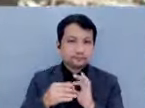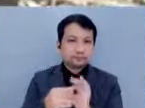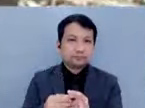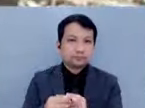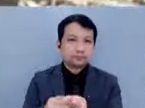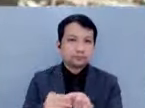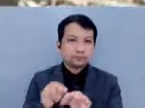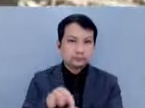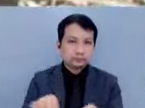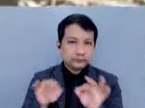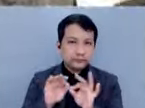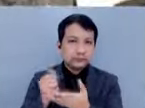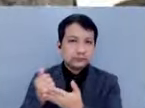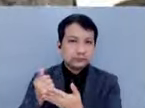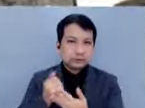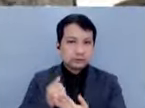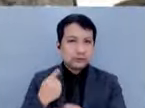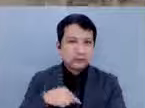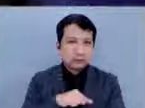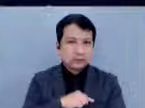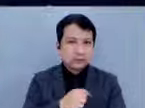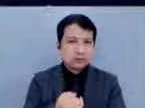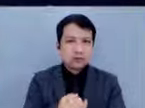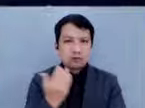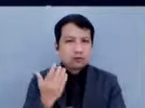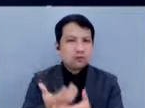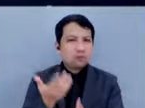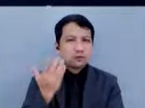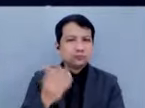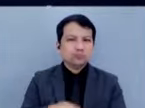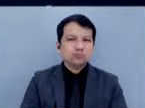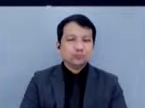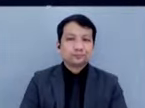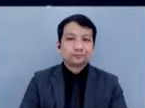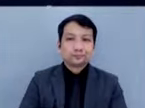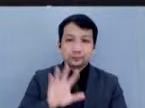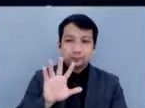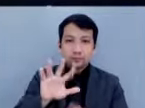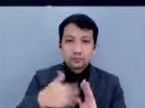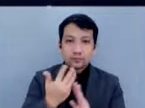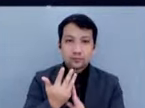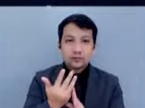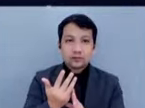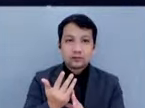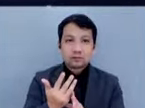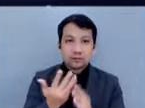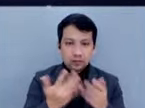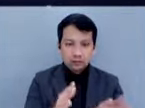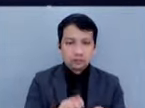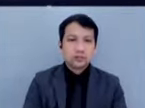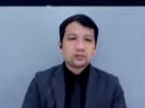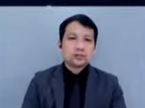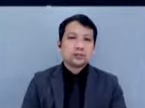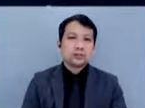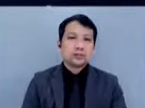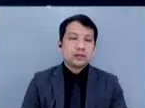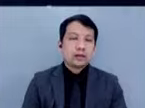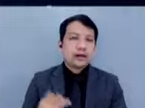sitwasyon, mabigyan ng kahit magkano lang. 5 oras lang ang lumipas.